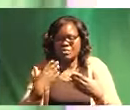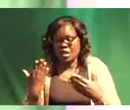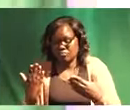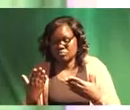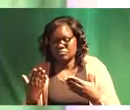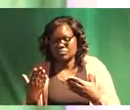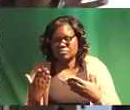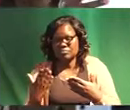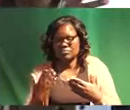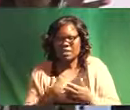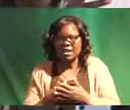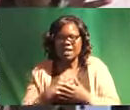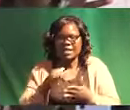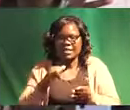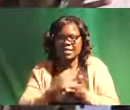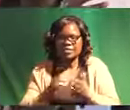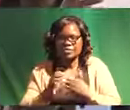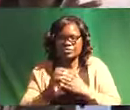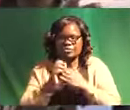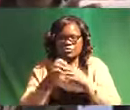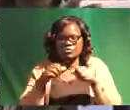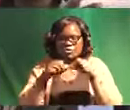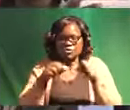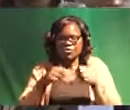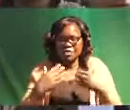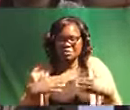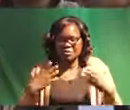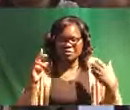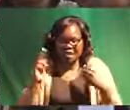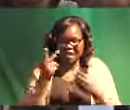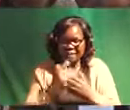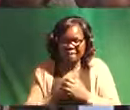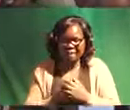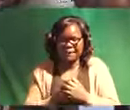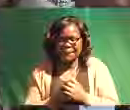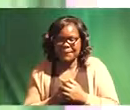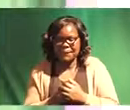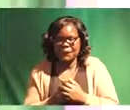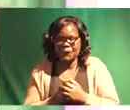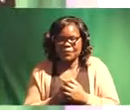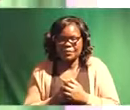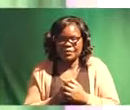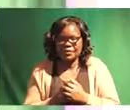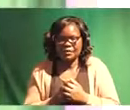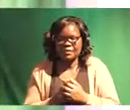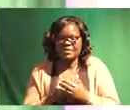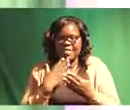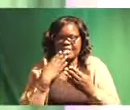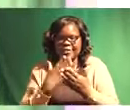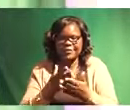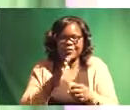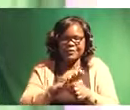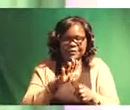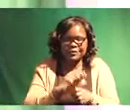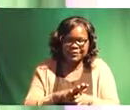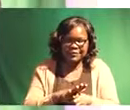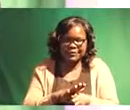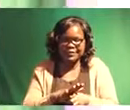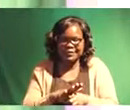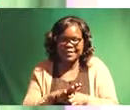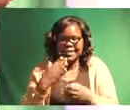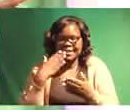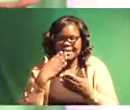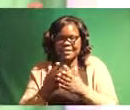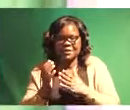maendeleo. Na hiyo ndio tutaendelea kama watu wa Kenya. Mimi nawashukuru sana na